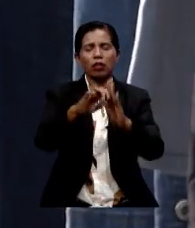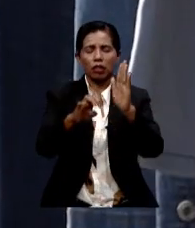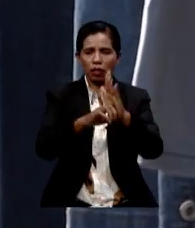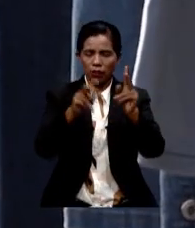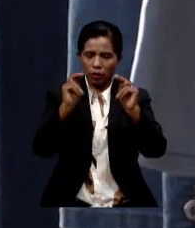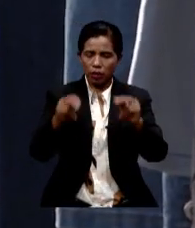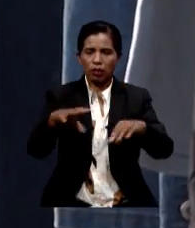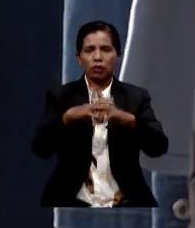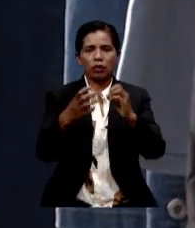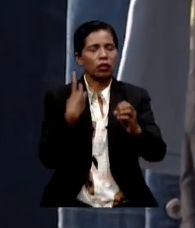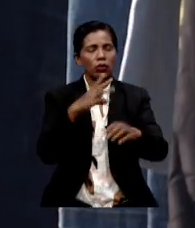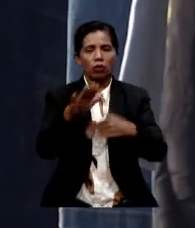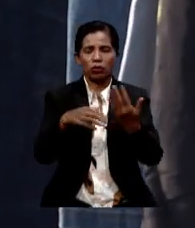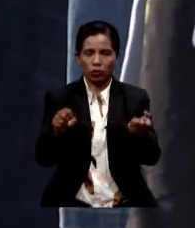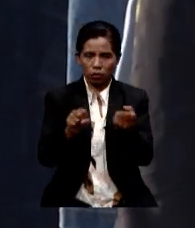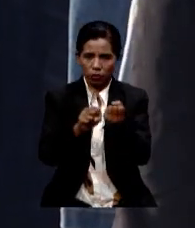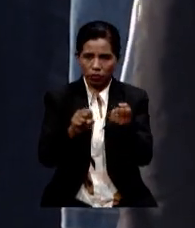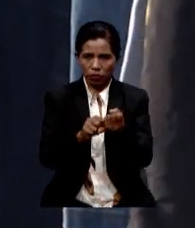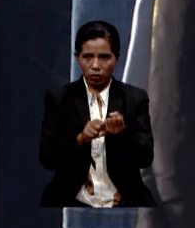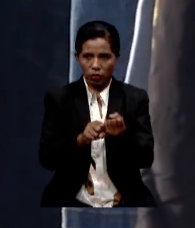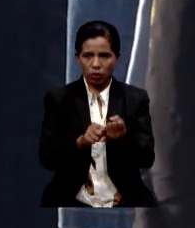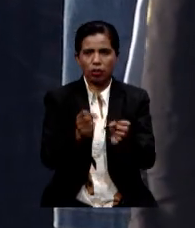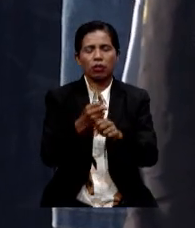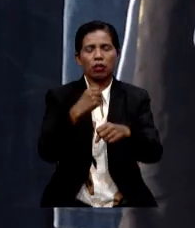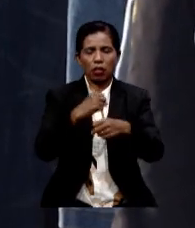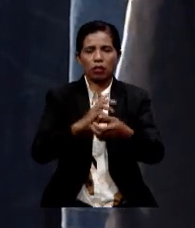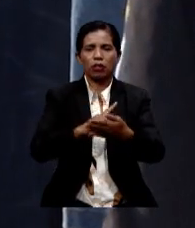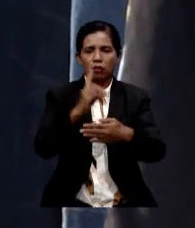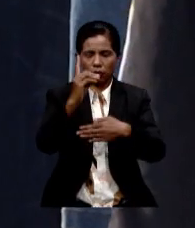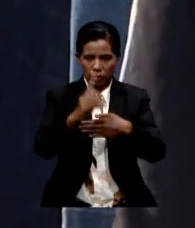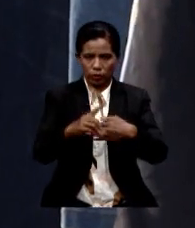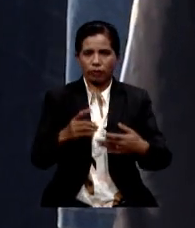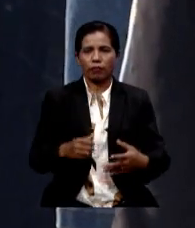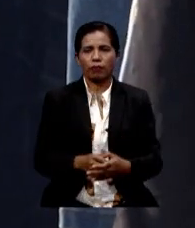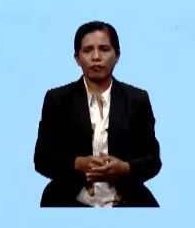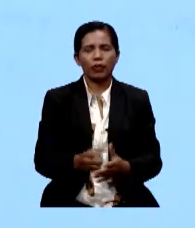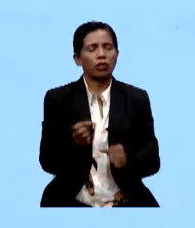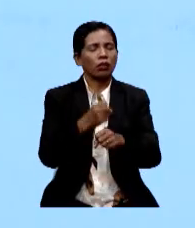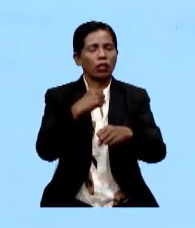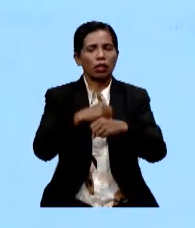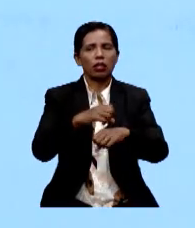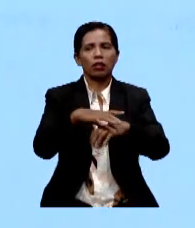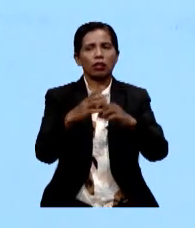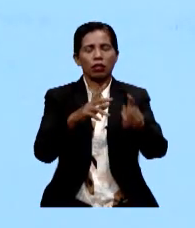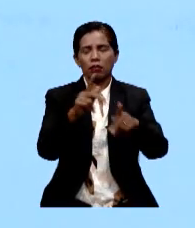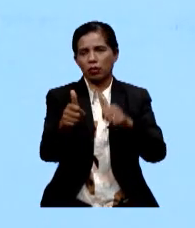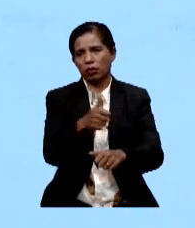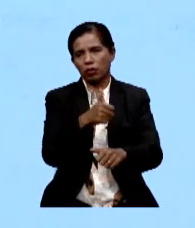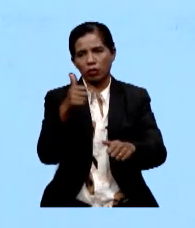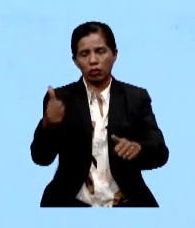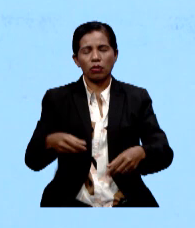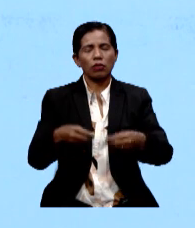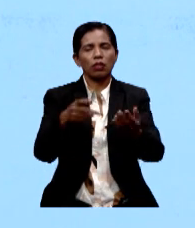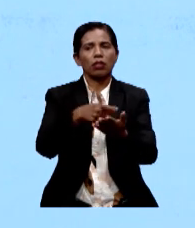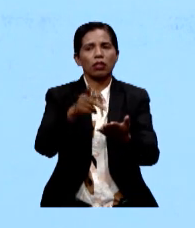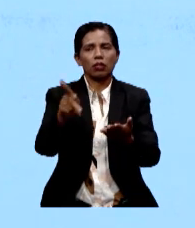ra istaru ne ita tutu kontribusa kontribui pada hal jadi mintu. Nah, satu hal vali surat negosi vali emang buat silu kata-kata valu kan